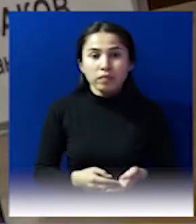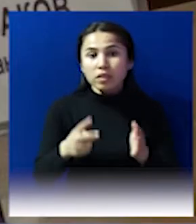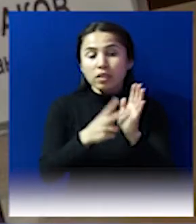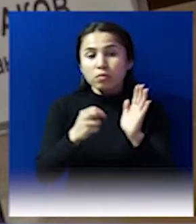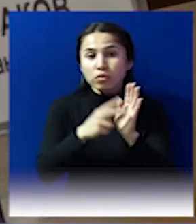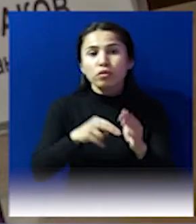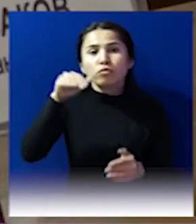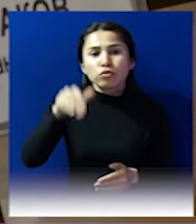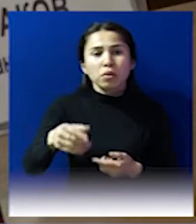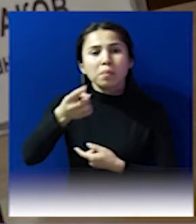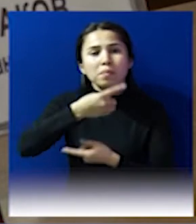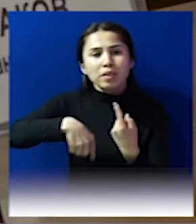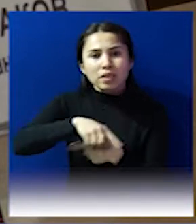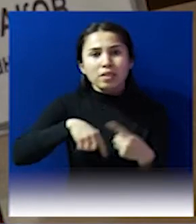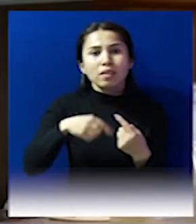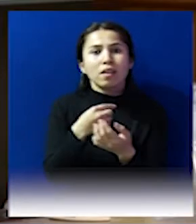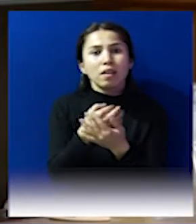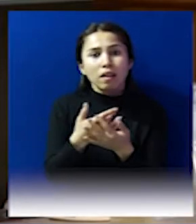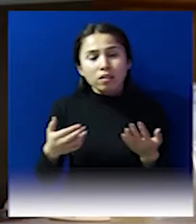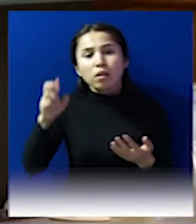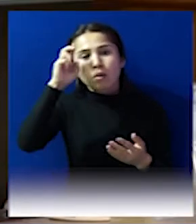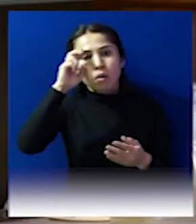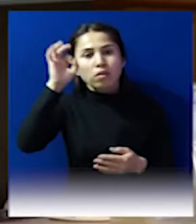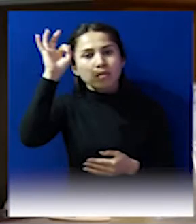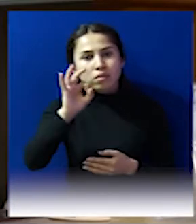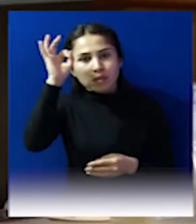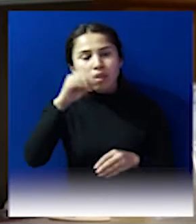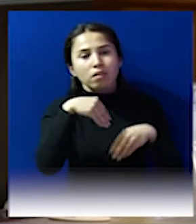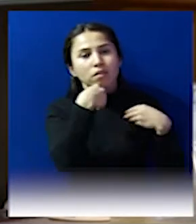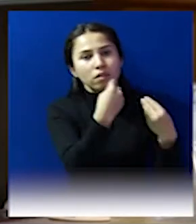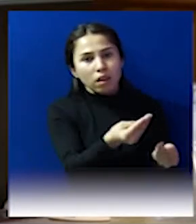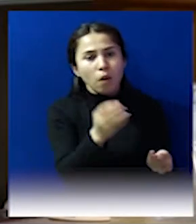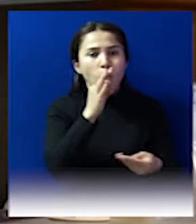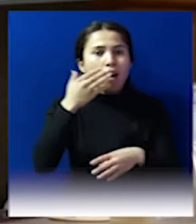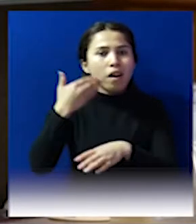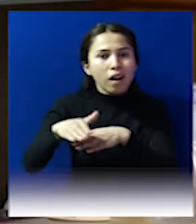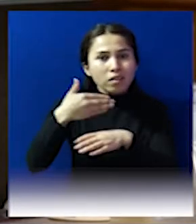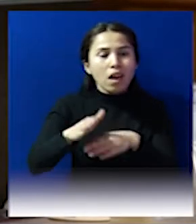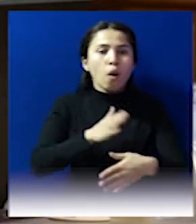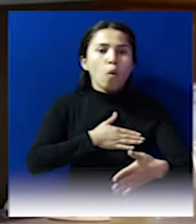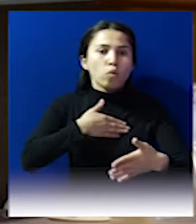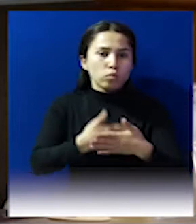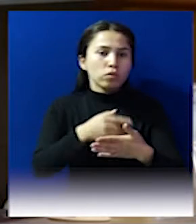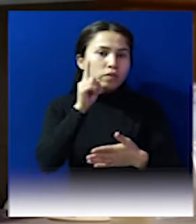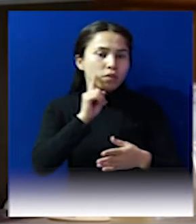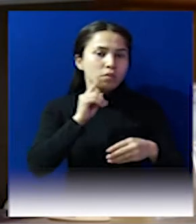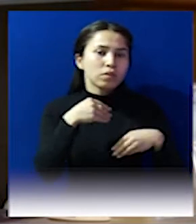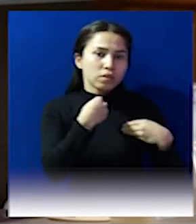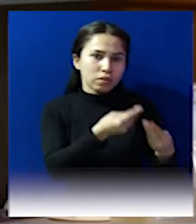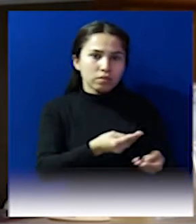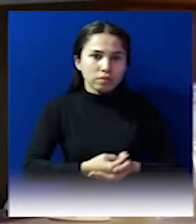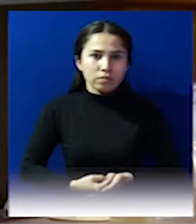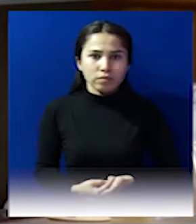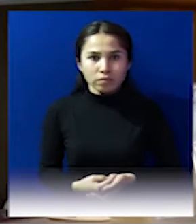қаржы ұйымдары арқылы жүргізіліп келеді, дейді мамандар. Еңбек нәтижелі жұмыспен қамту бағдарламасы аясында облыстағы үш қалада